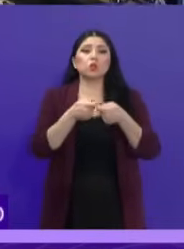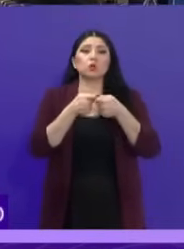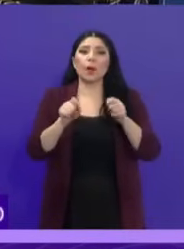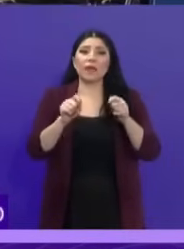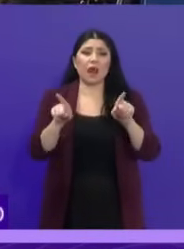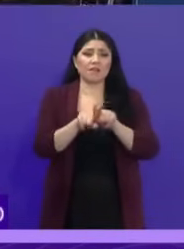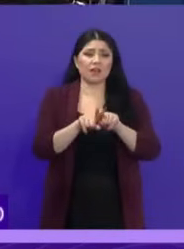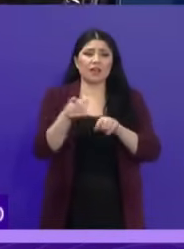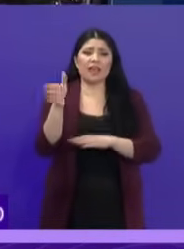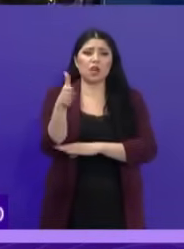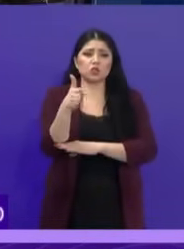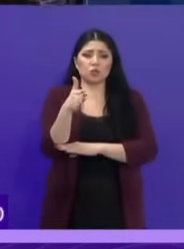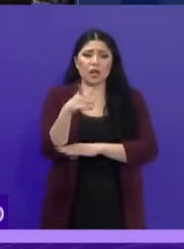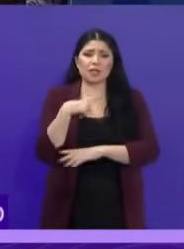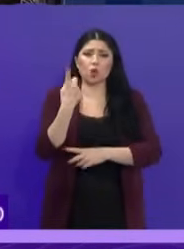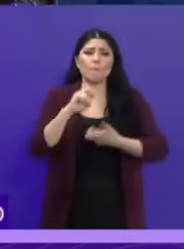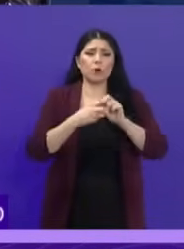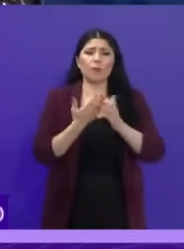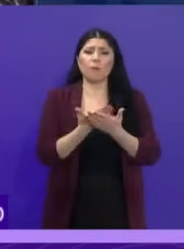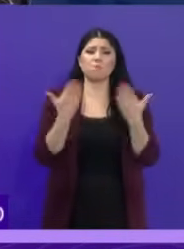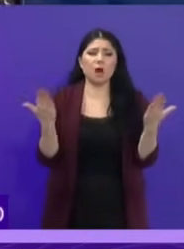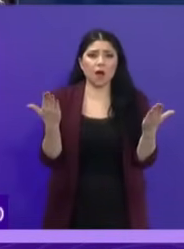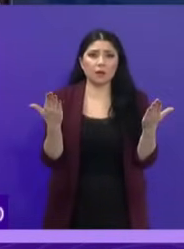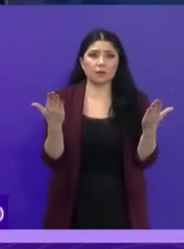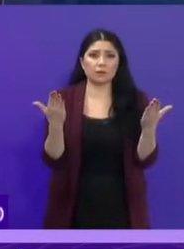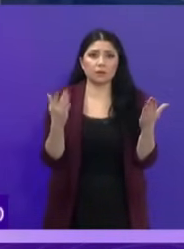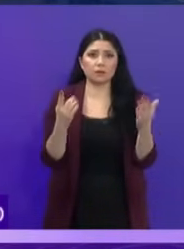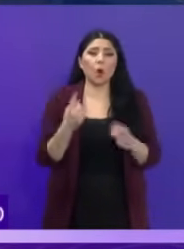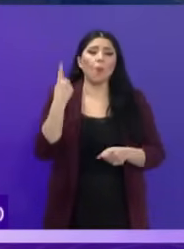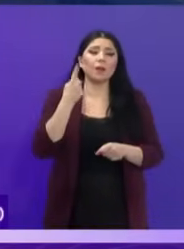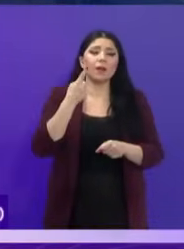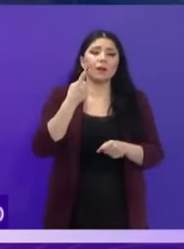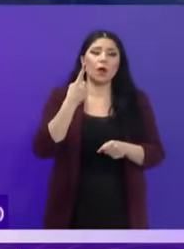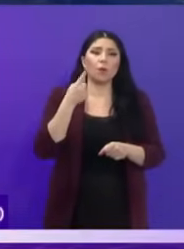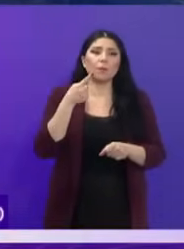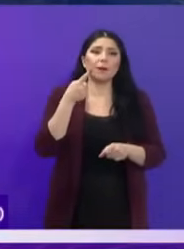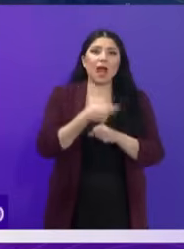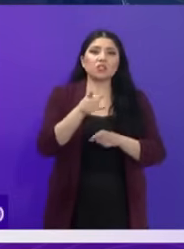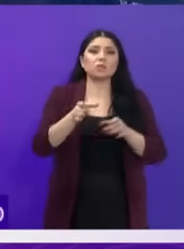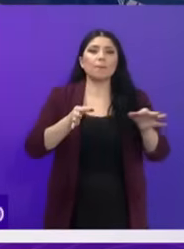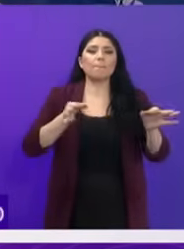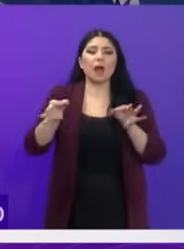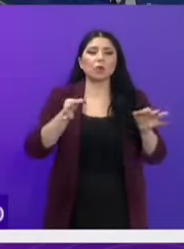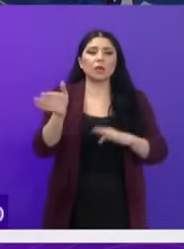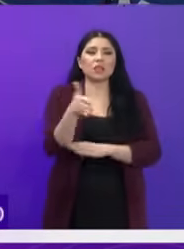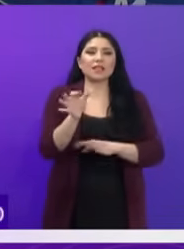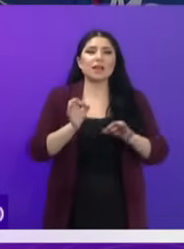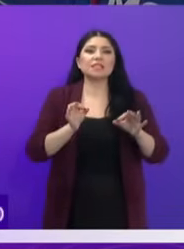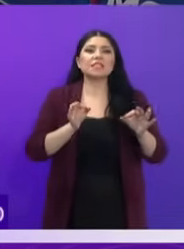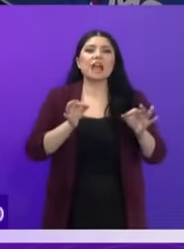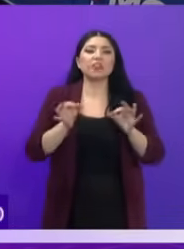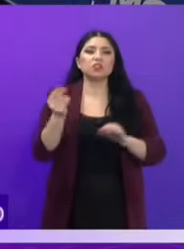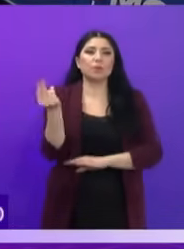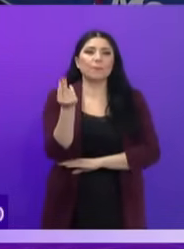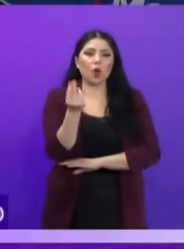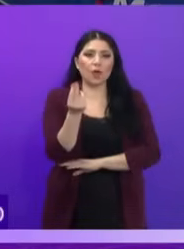național. Există o problemă foarte mare și anume impunerea prin acest plan național strategic a lăsării unei părți